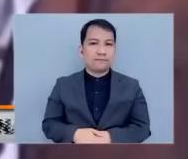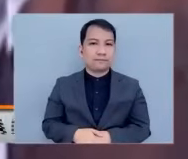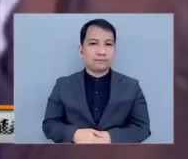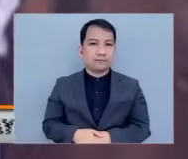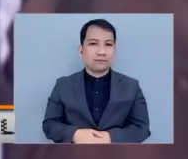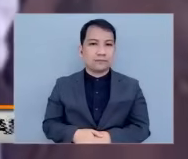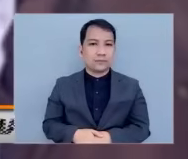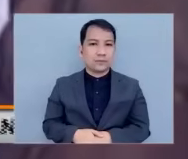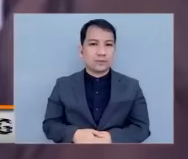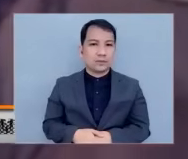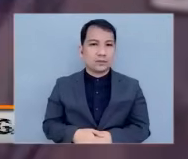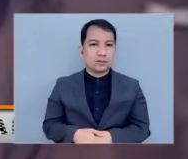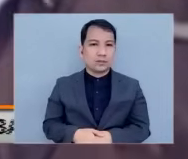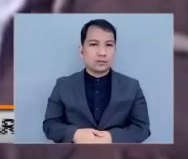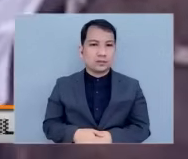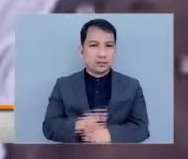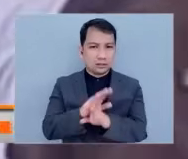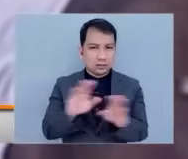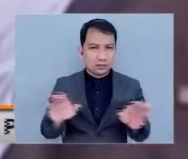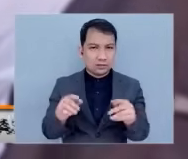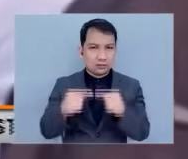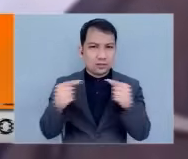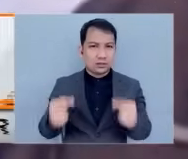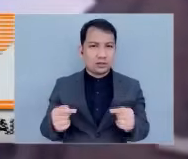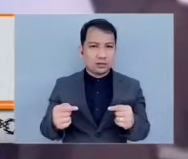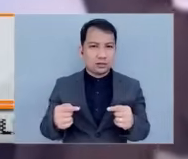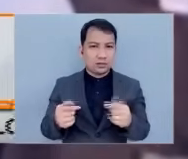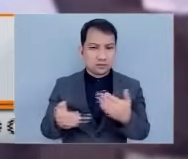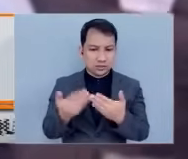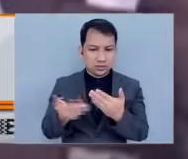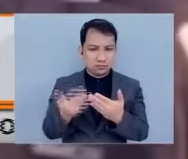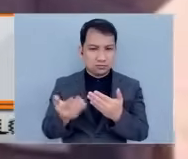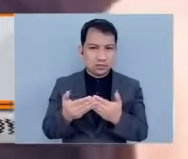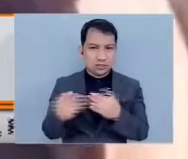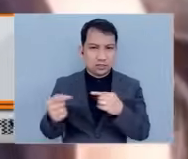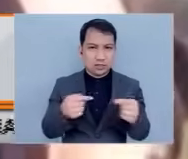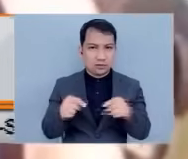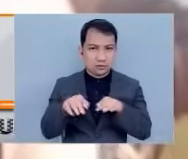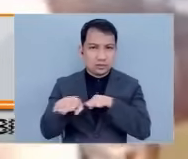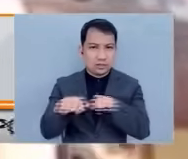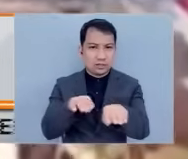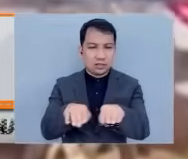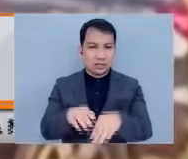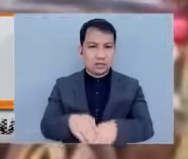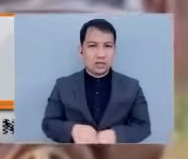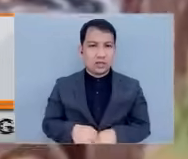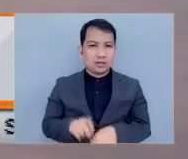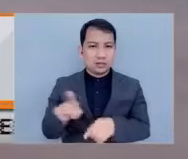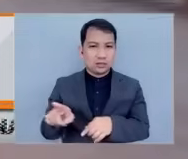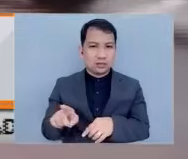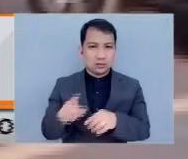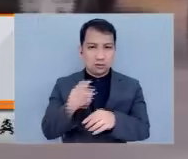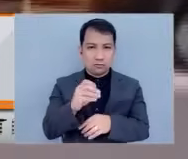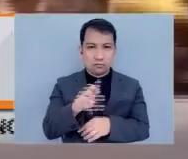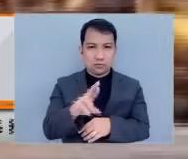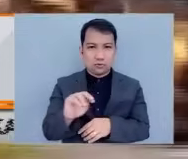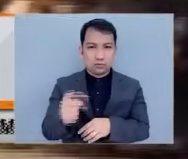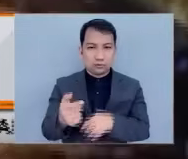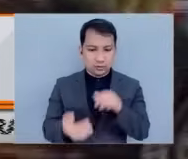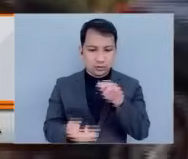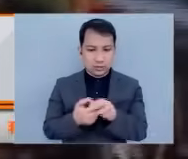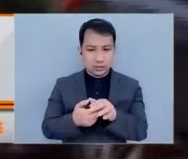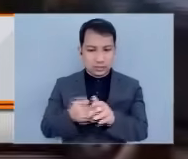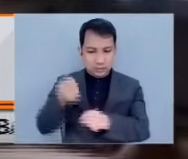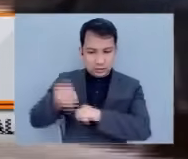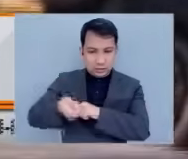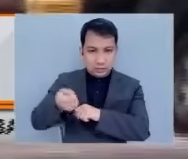Pero hindi pala ito road rage na nag-ugat sa simpleng away kalsada. Ayon sa Morong Police, retiradong judge pala at kanyang